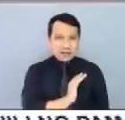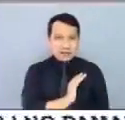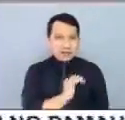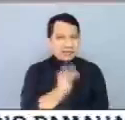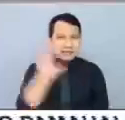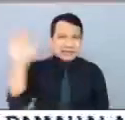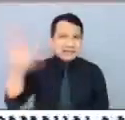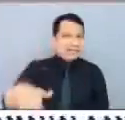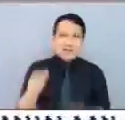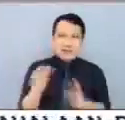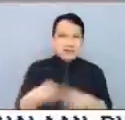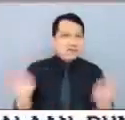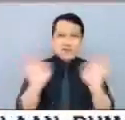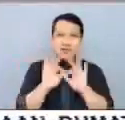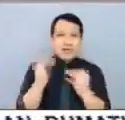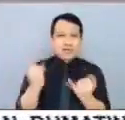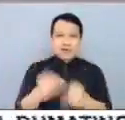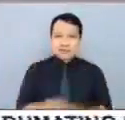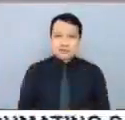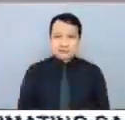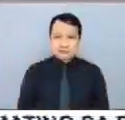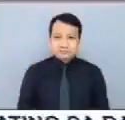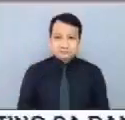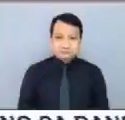kanina, the more the merrier.